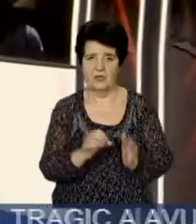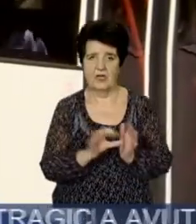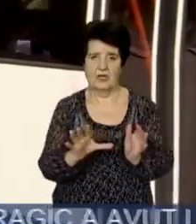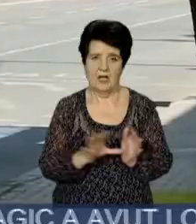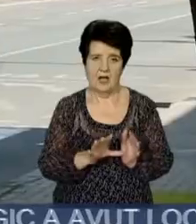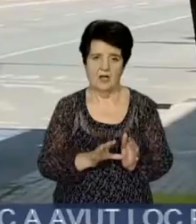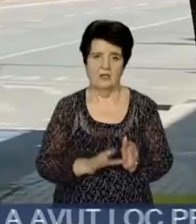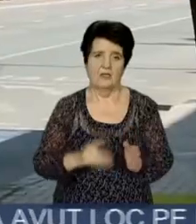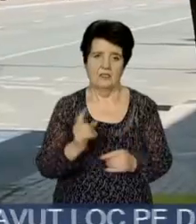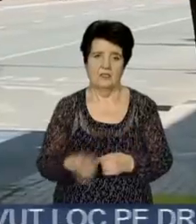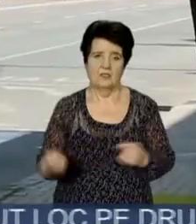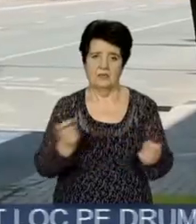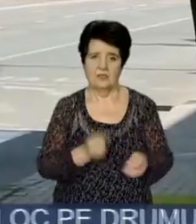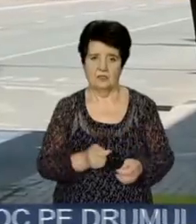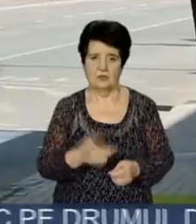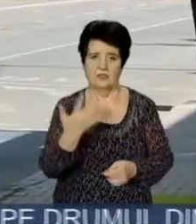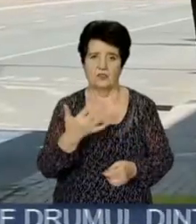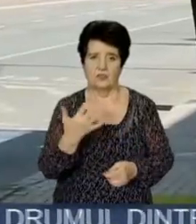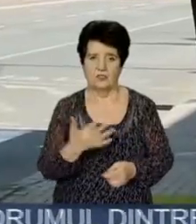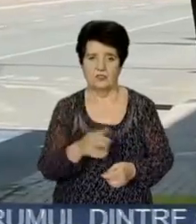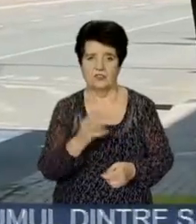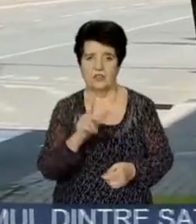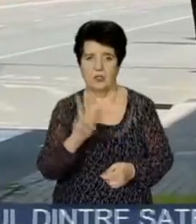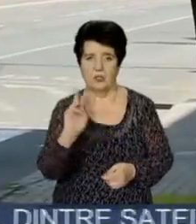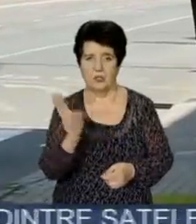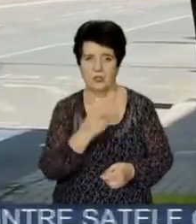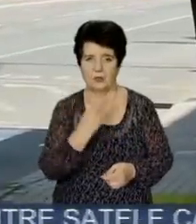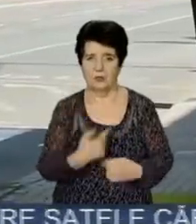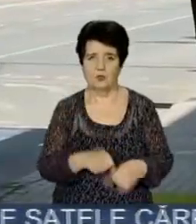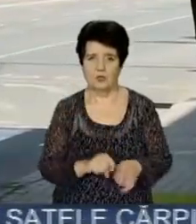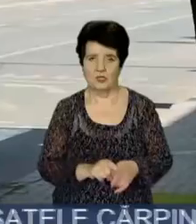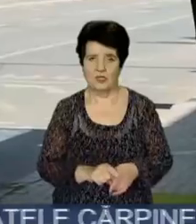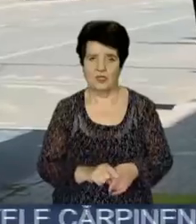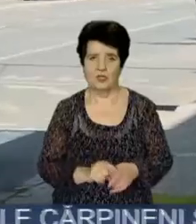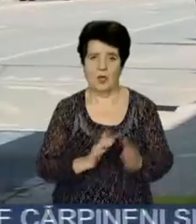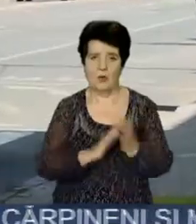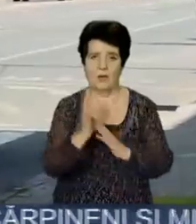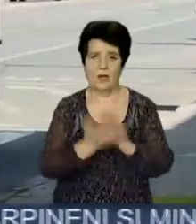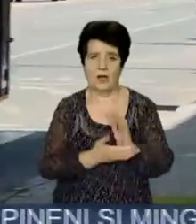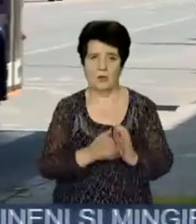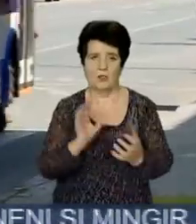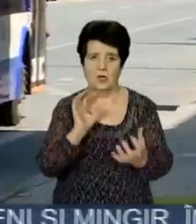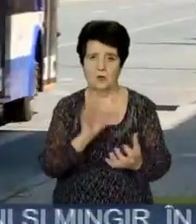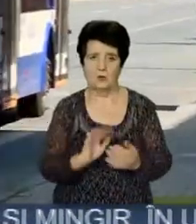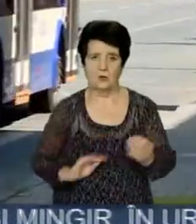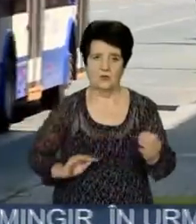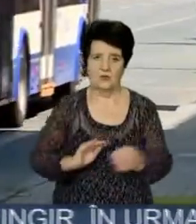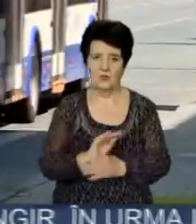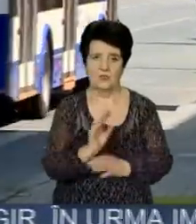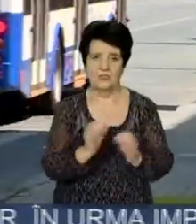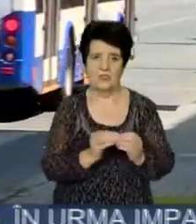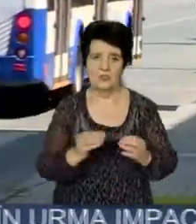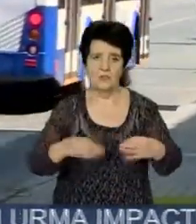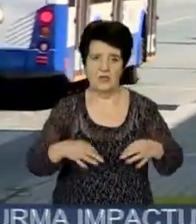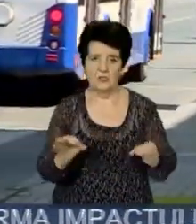Chișinău urmează să mai scoată la linie peste 50 de troleibuze totodată parcul Urban de autobuze va mai adăuga în jur de 10